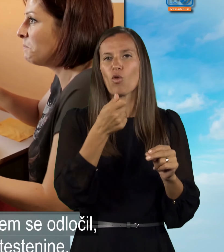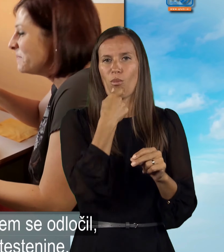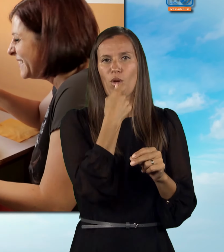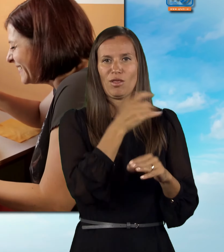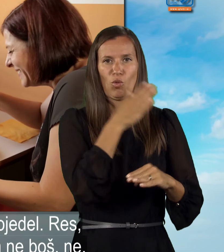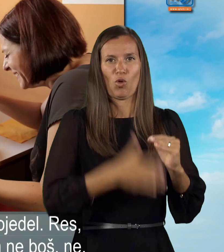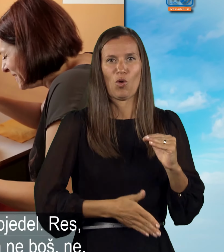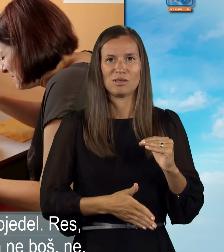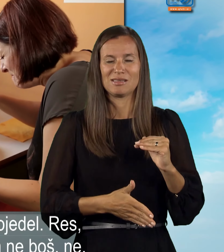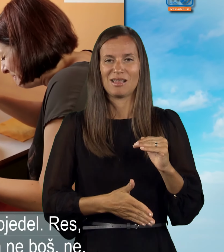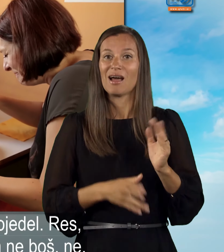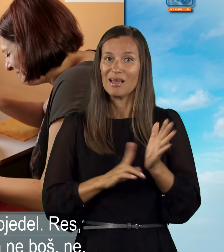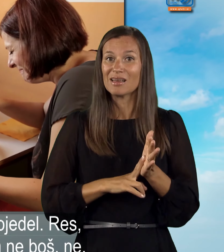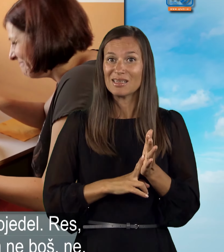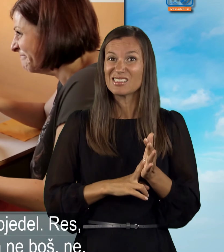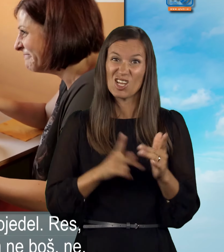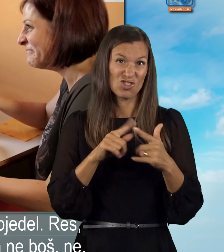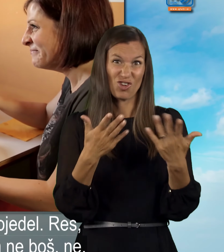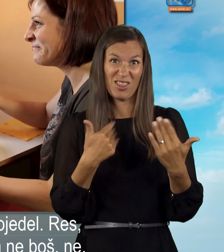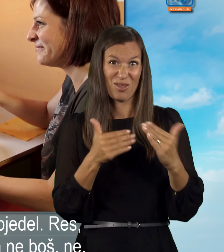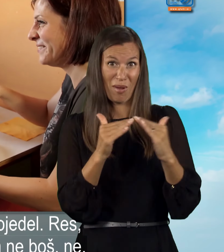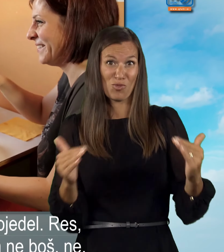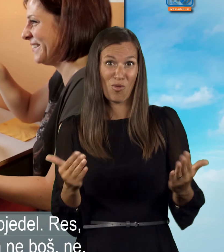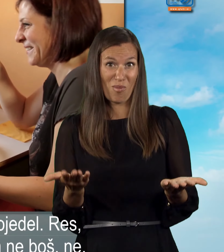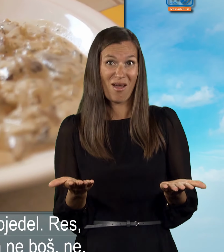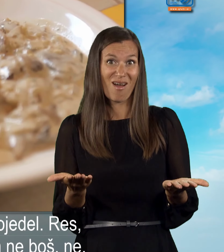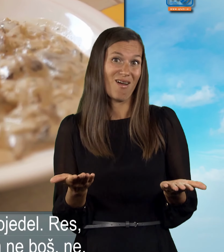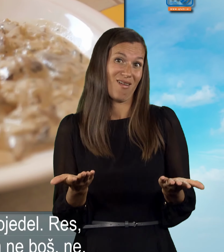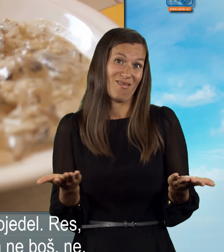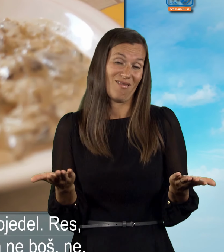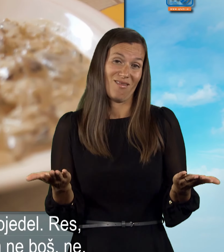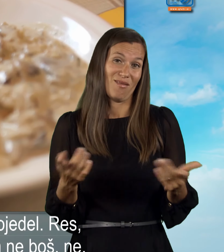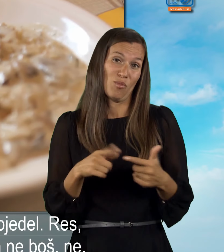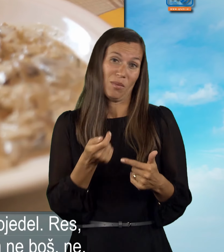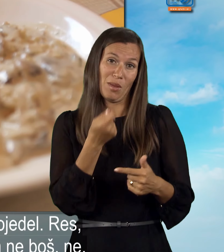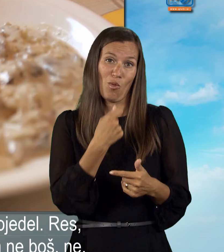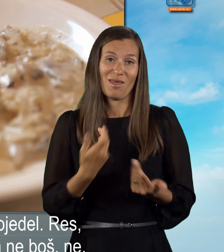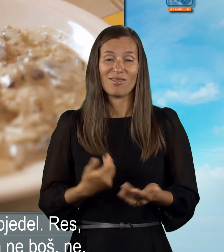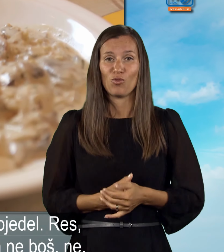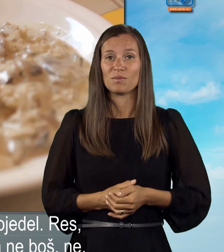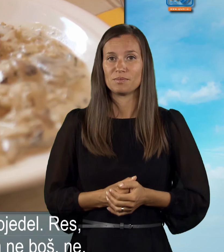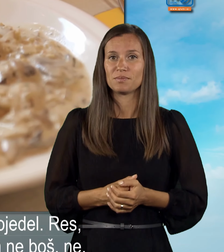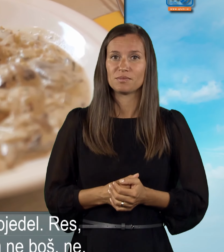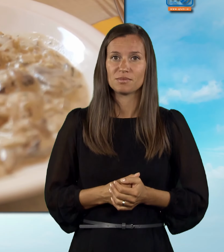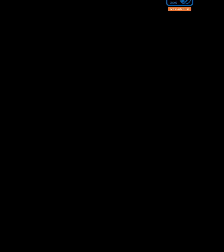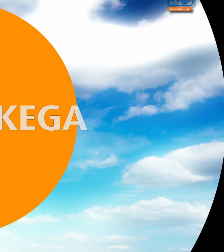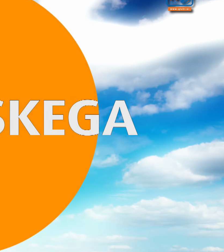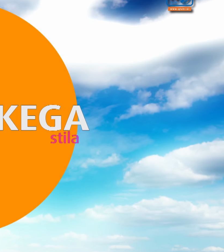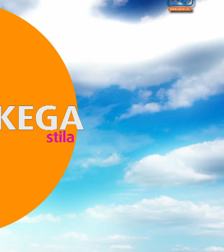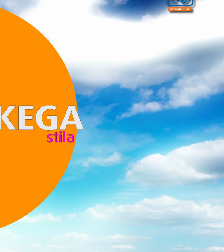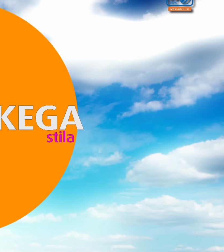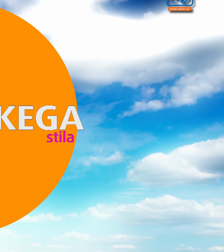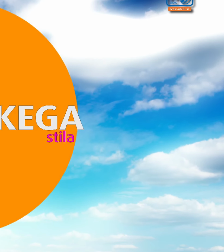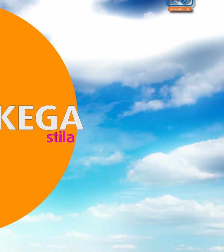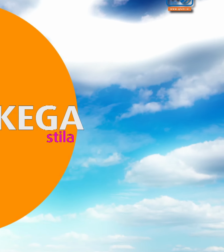pojedel. Tako da, ja, res. Zato, ker če ni doma, ne, pol ne boš.